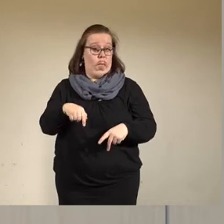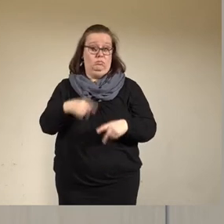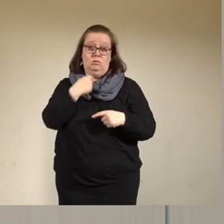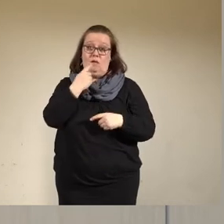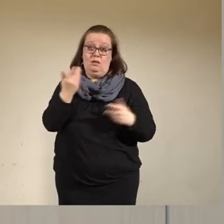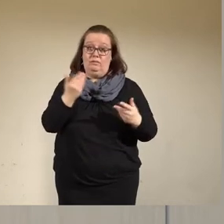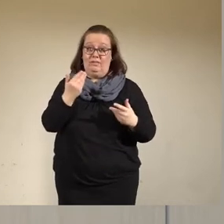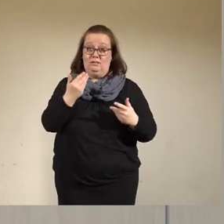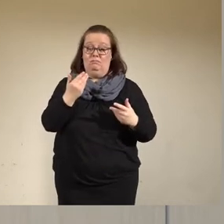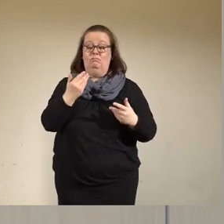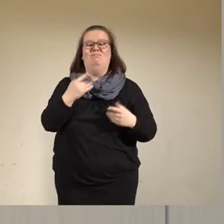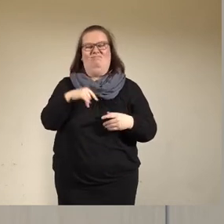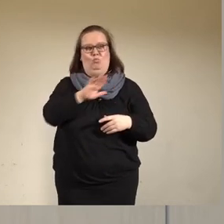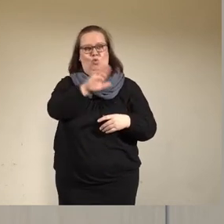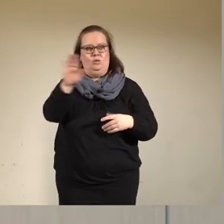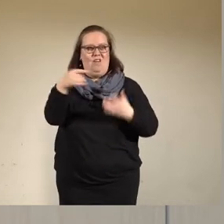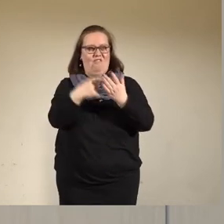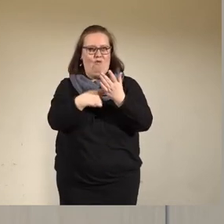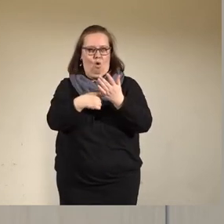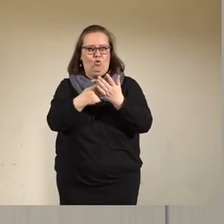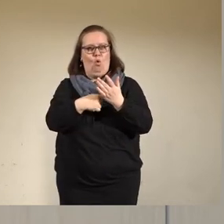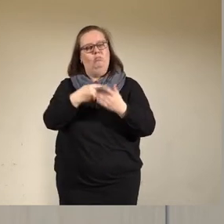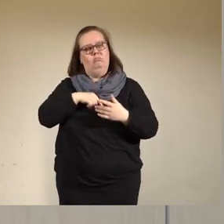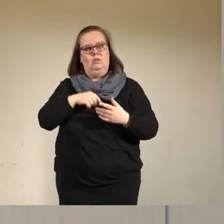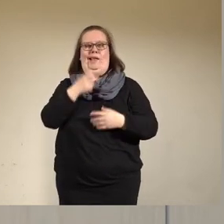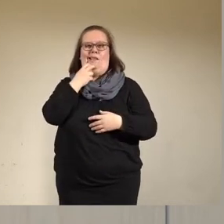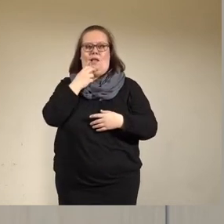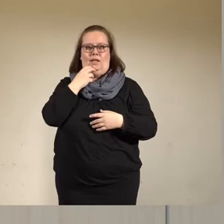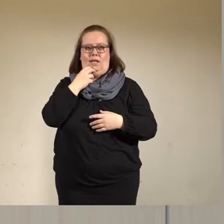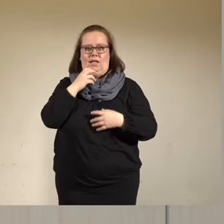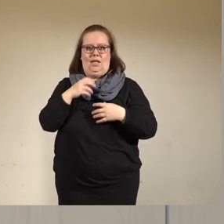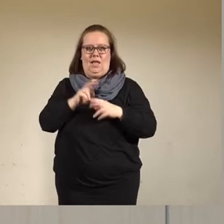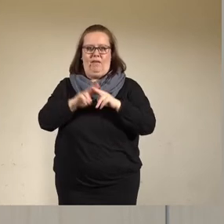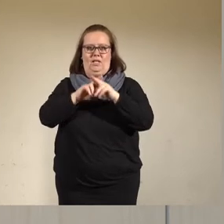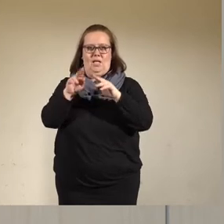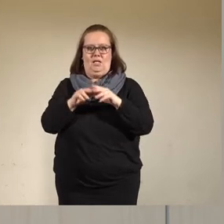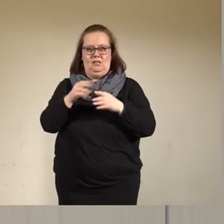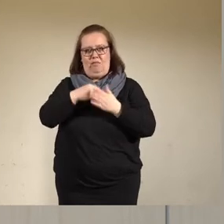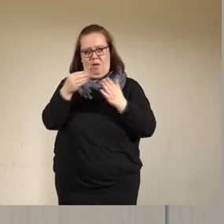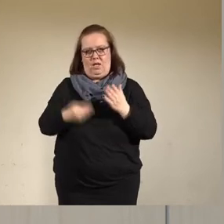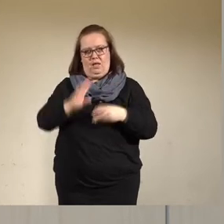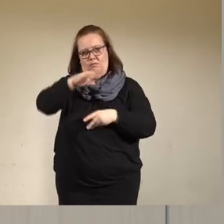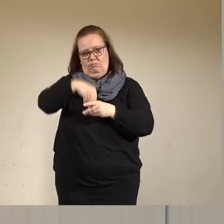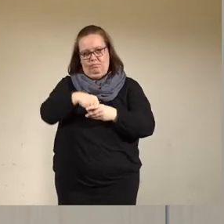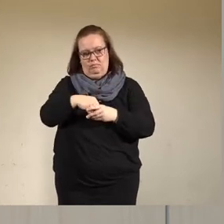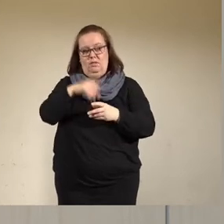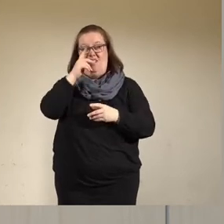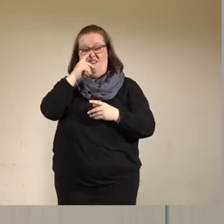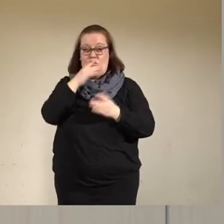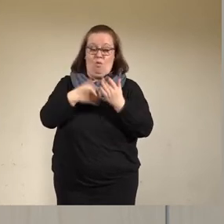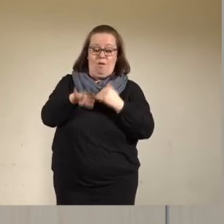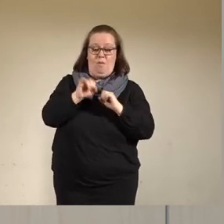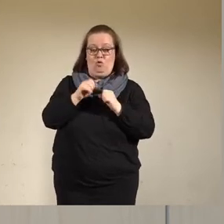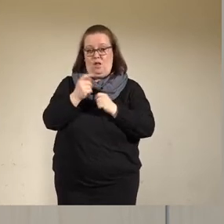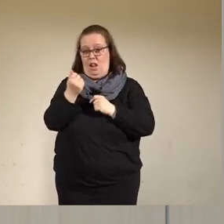sagen, ein großer Teil eurer Forderungen ist in unserem Energieeffizienzpaket abgebildet. Und sobald sich weitere